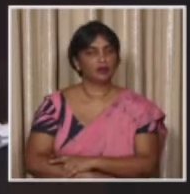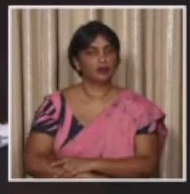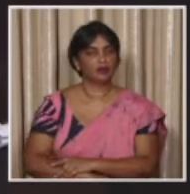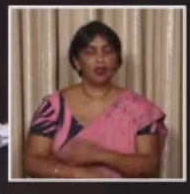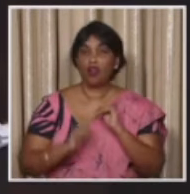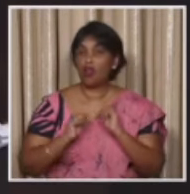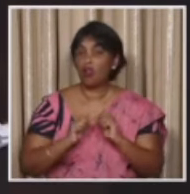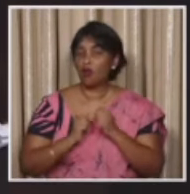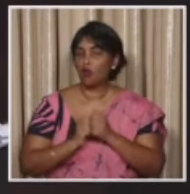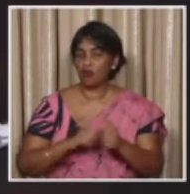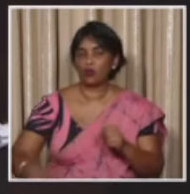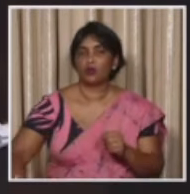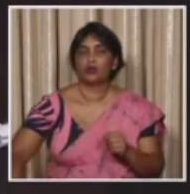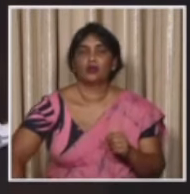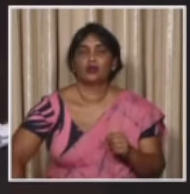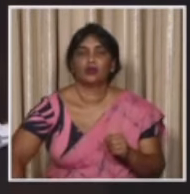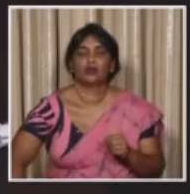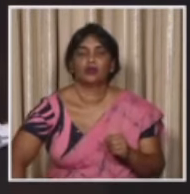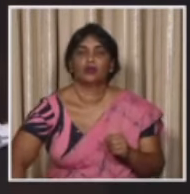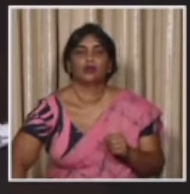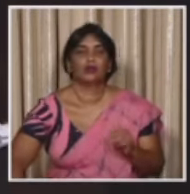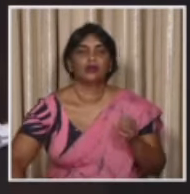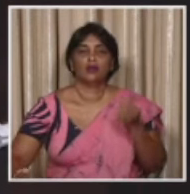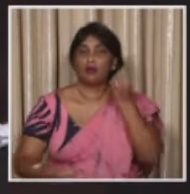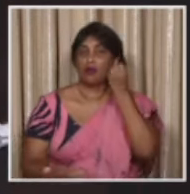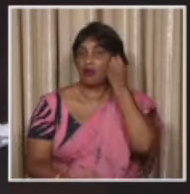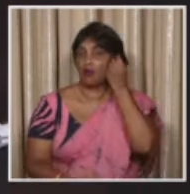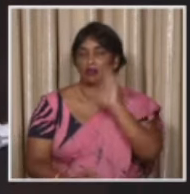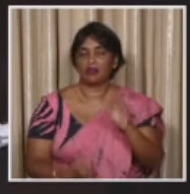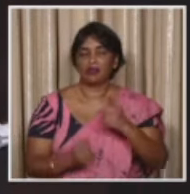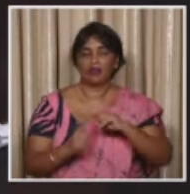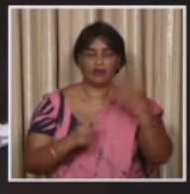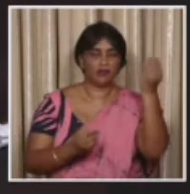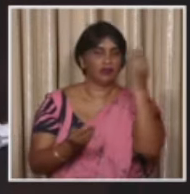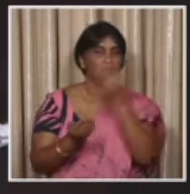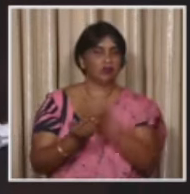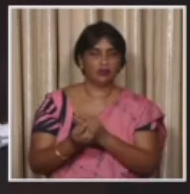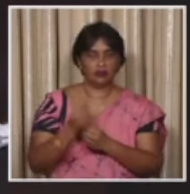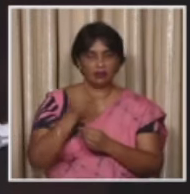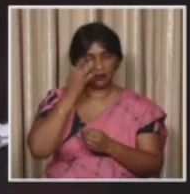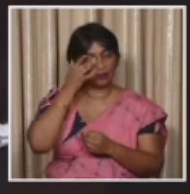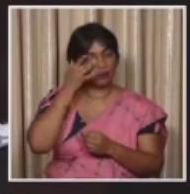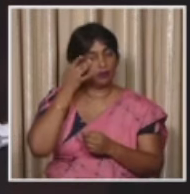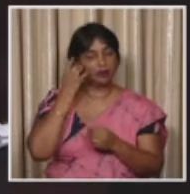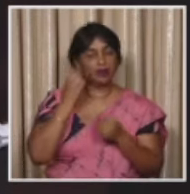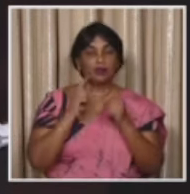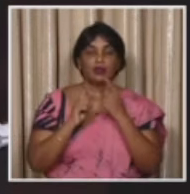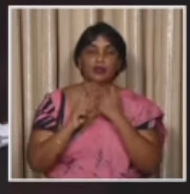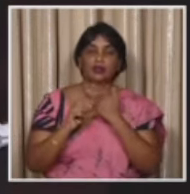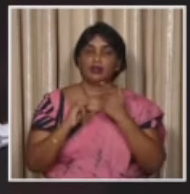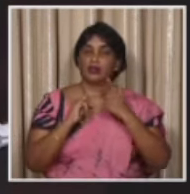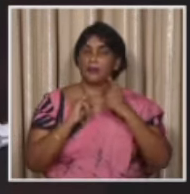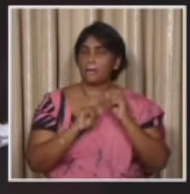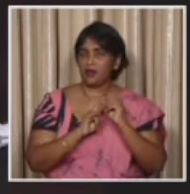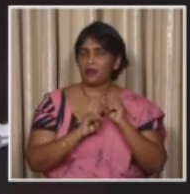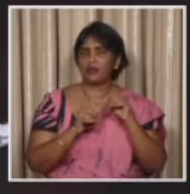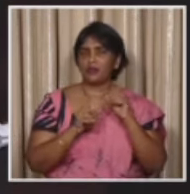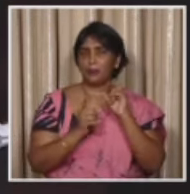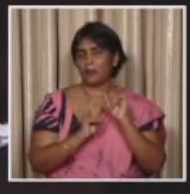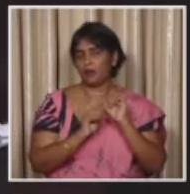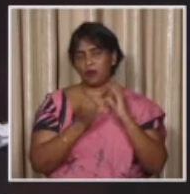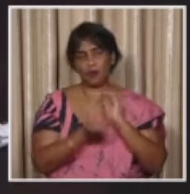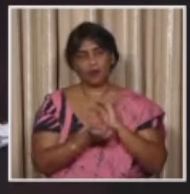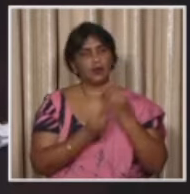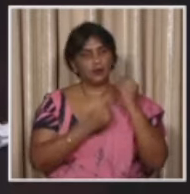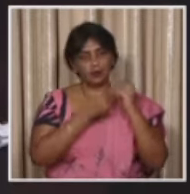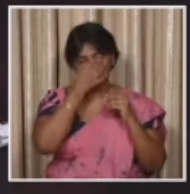කොහොමද ඒක වෙලා තියෙන්නේ? ඒක අන්සොලිසිටඩ් ප්‍රපෝසල් එකක්. මොකද යුනයිටඩ් සෝලා කියලා කොම්පැනි එකට දීලා හැබැයි